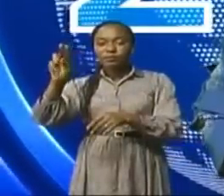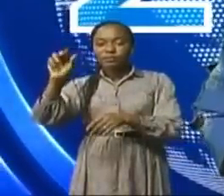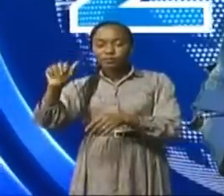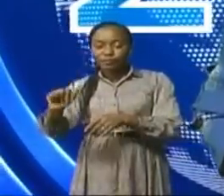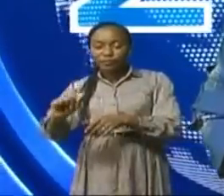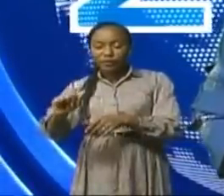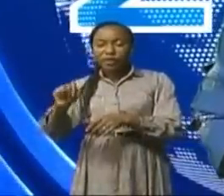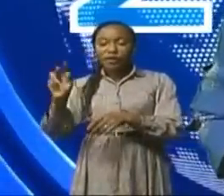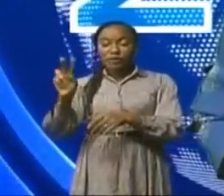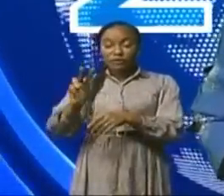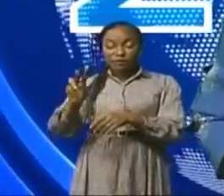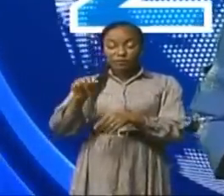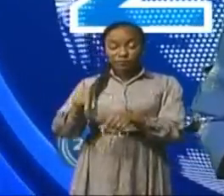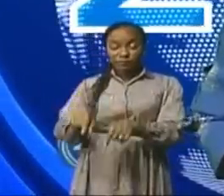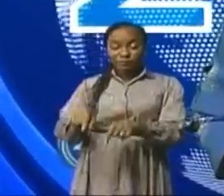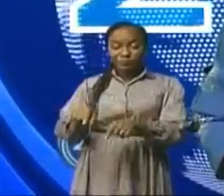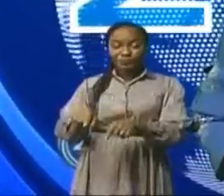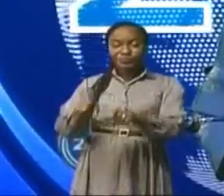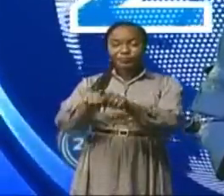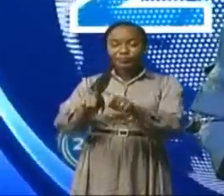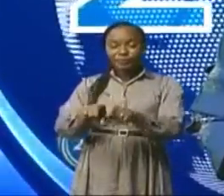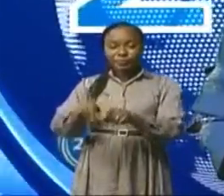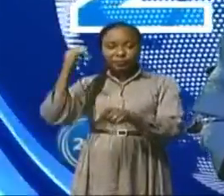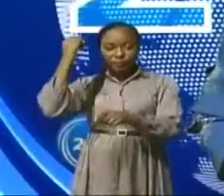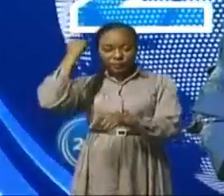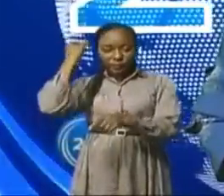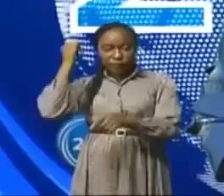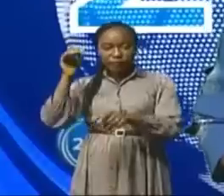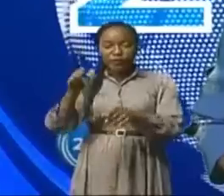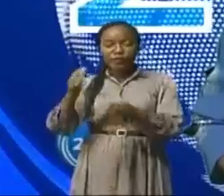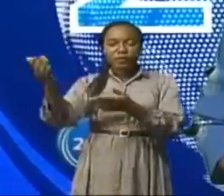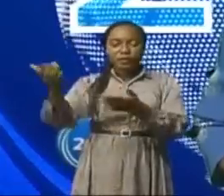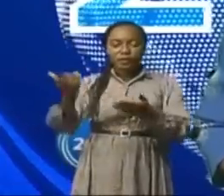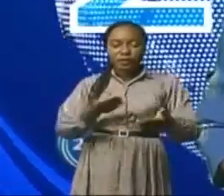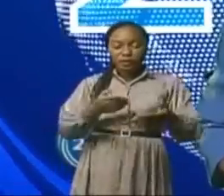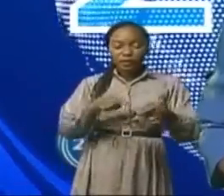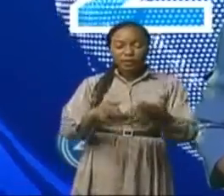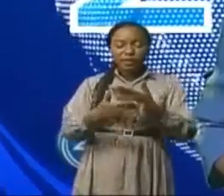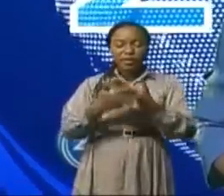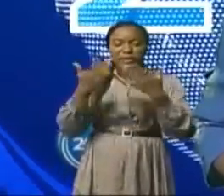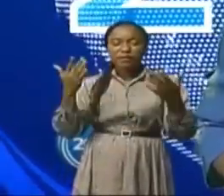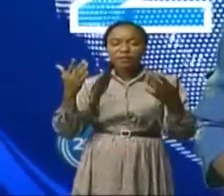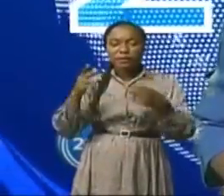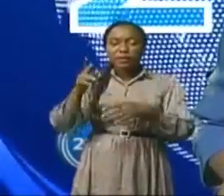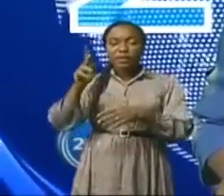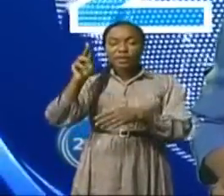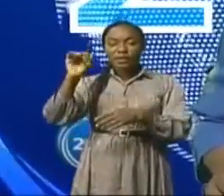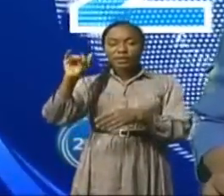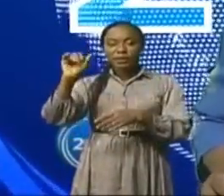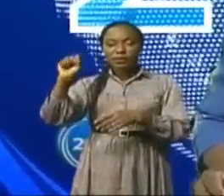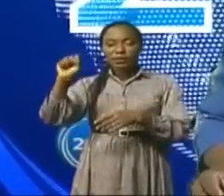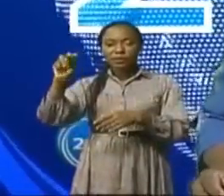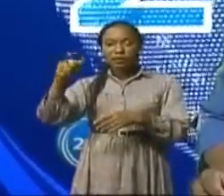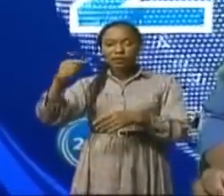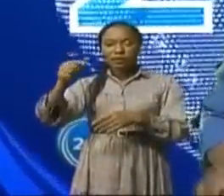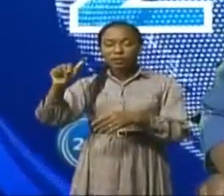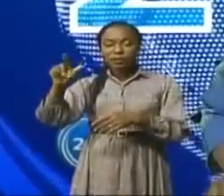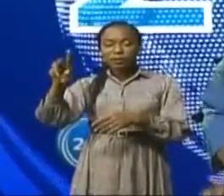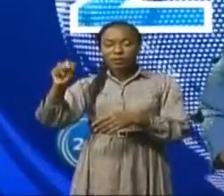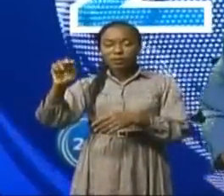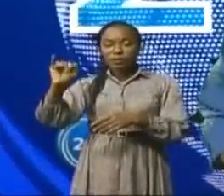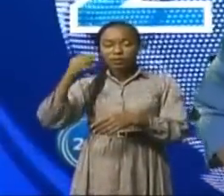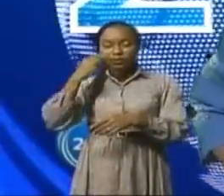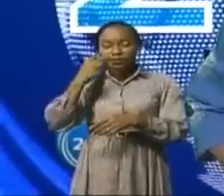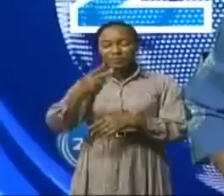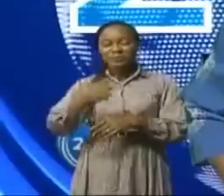que la dépouille du héros national a été reçue dans la ville de Kisangani. Nous allons suivre les images et commentaires tout à